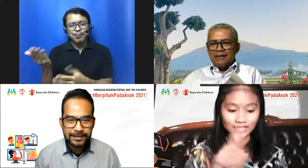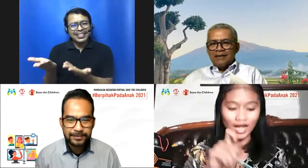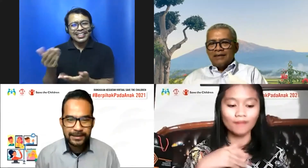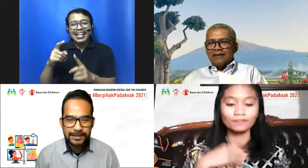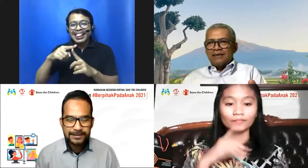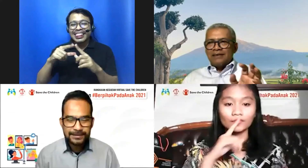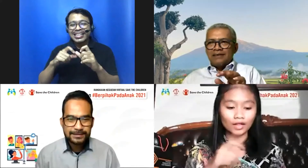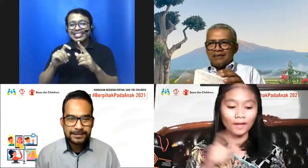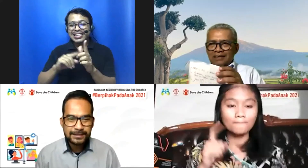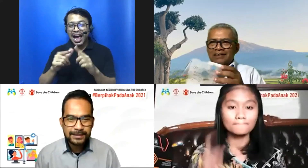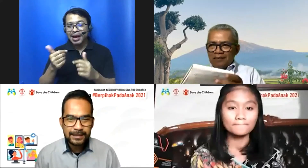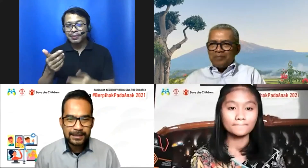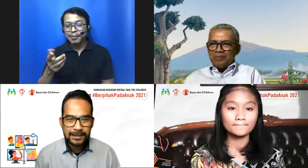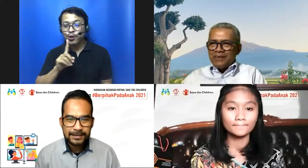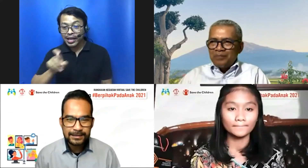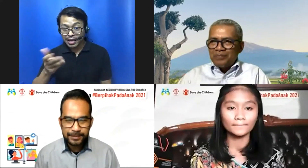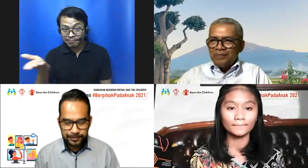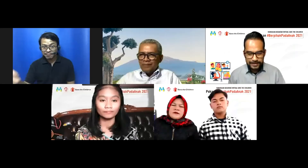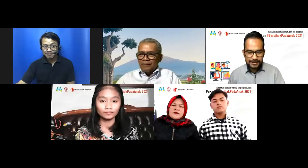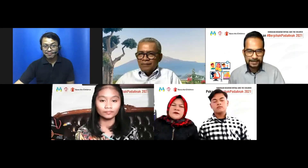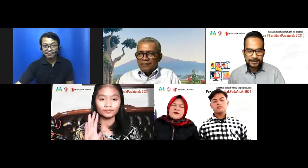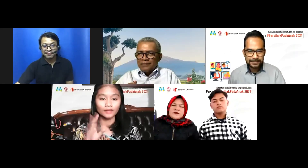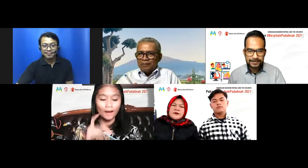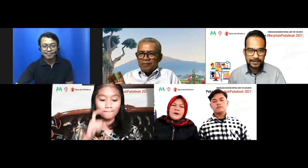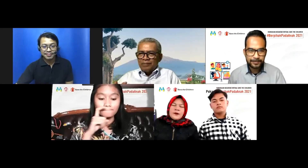sudah ada pendampingnya yang akan